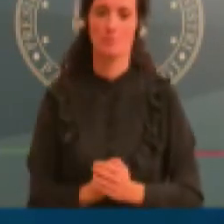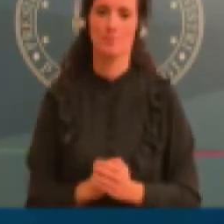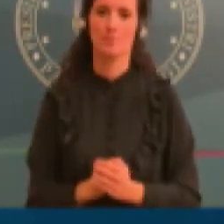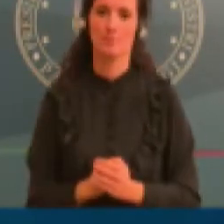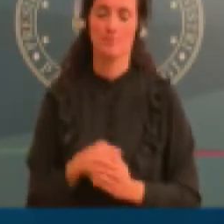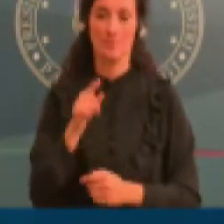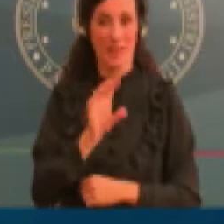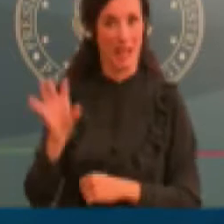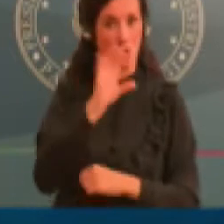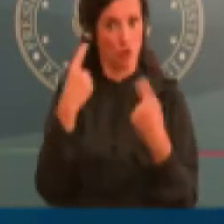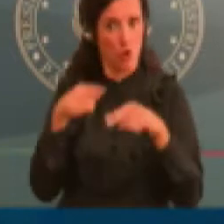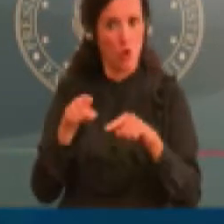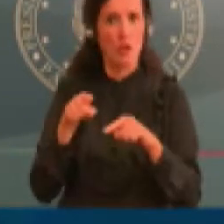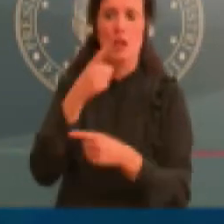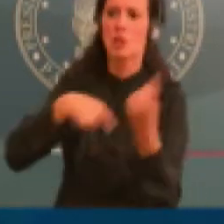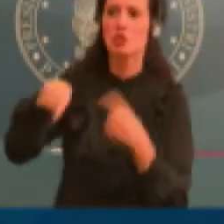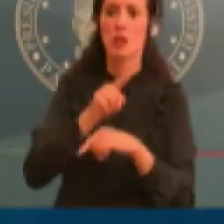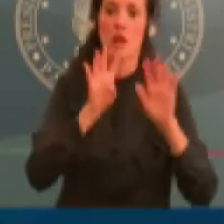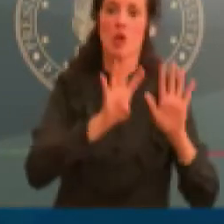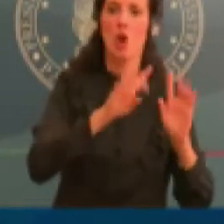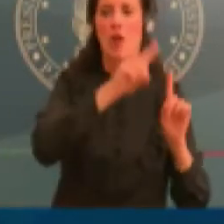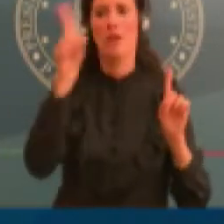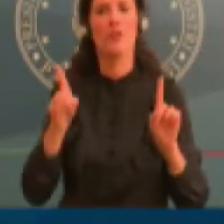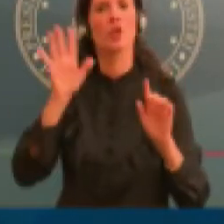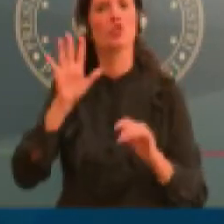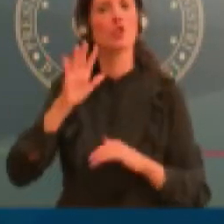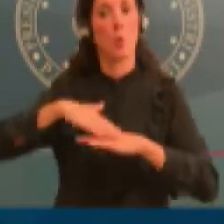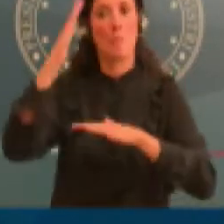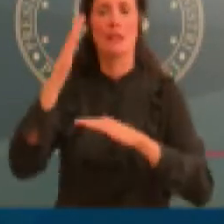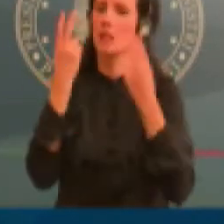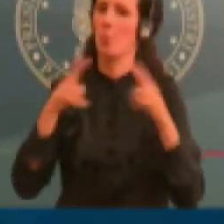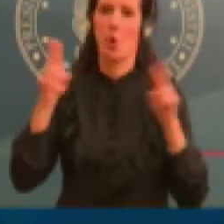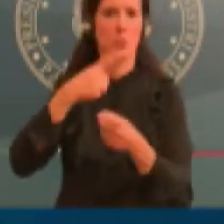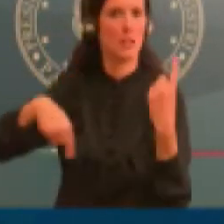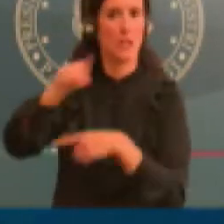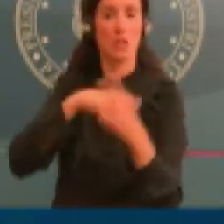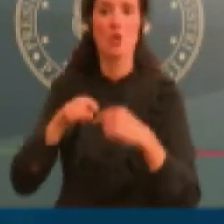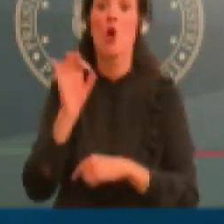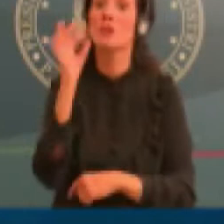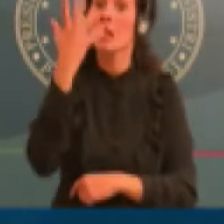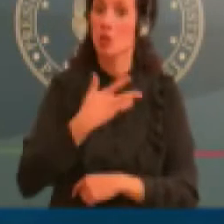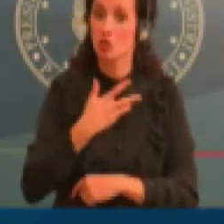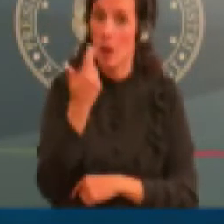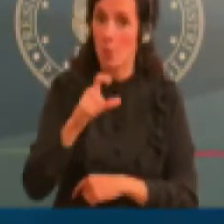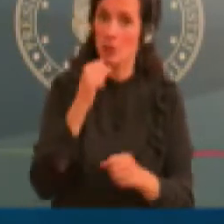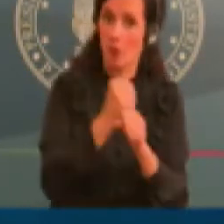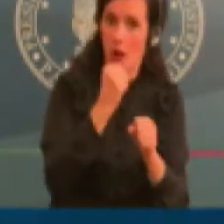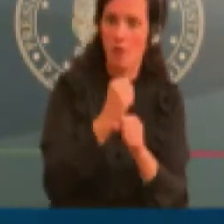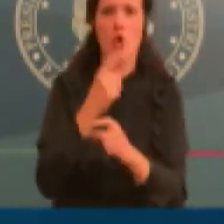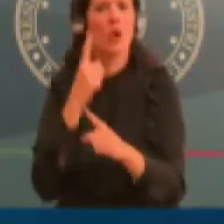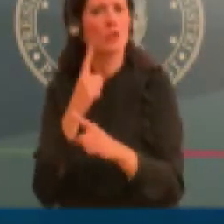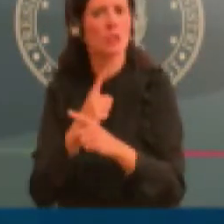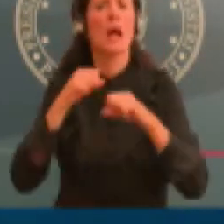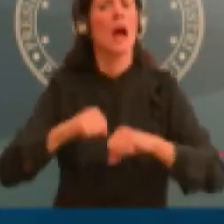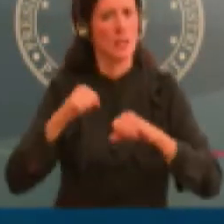comprovati motivi di lavoro, di necessità, di salute. Anche durante il giorno, peraltro,